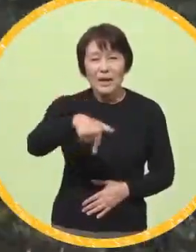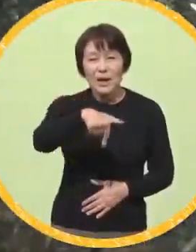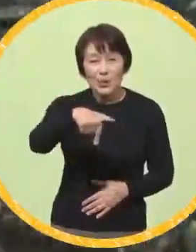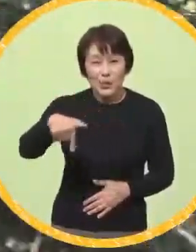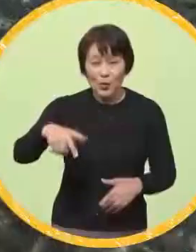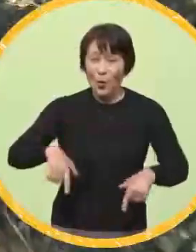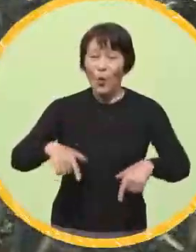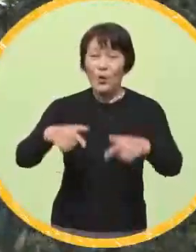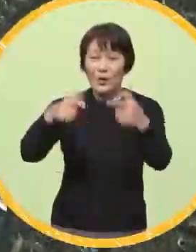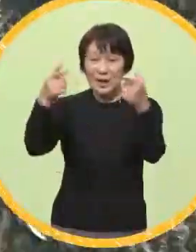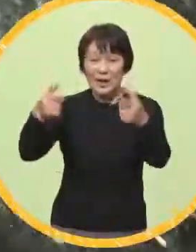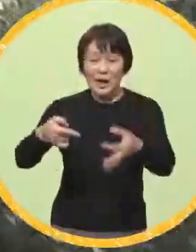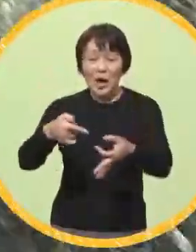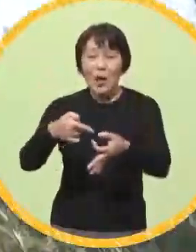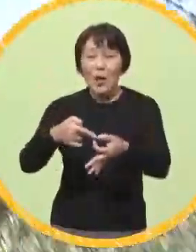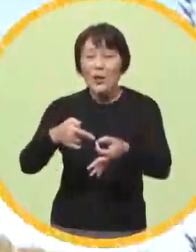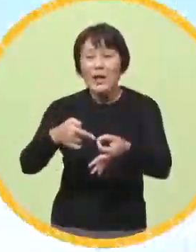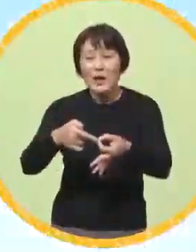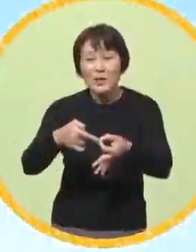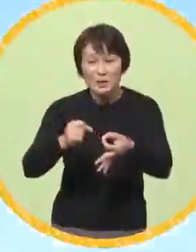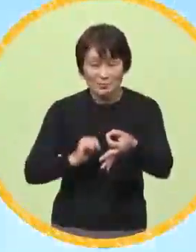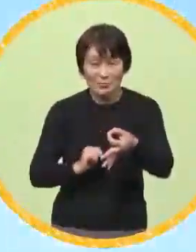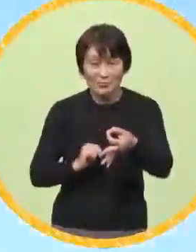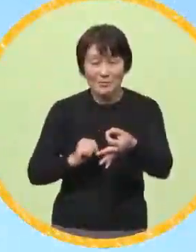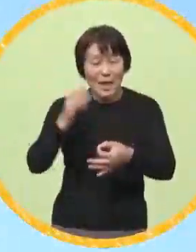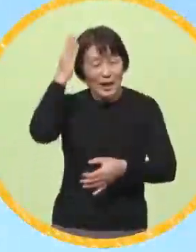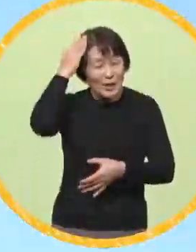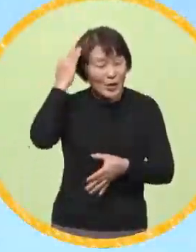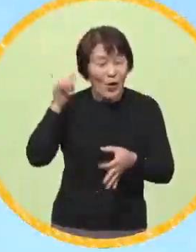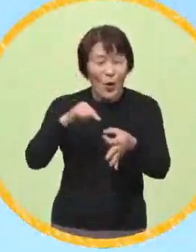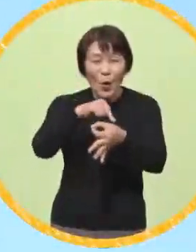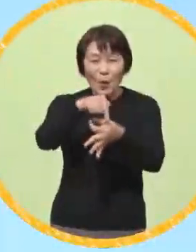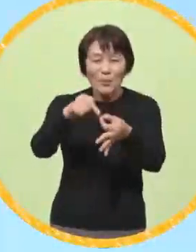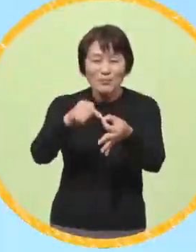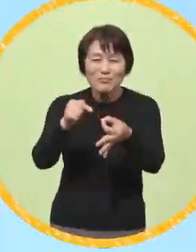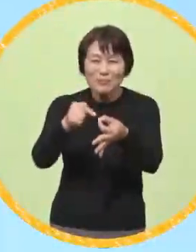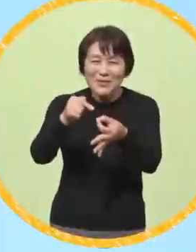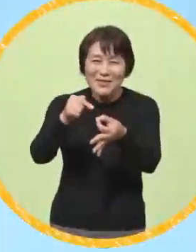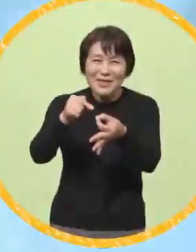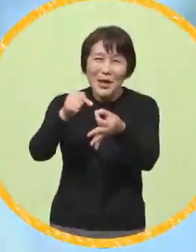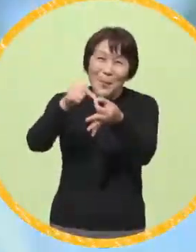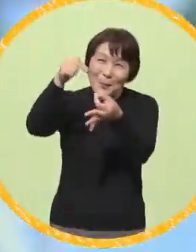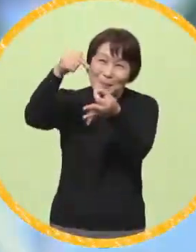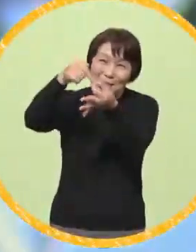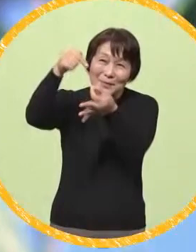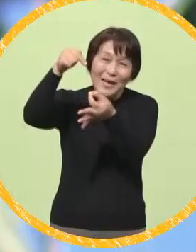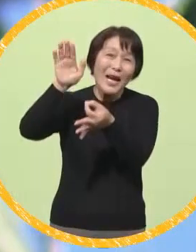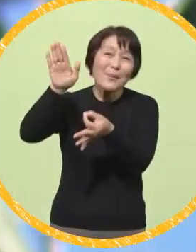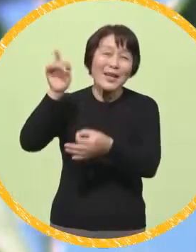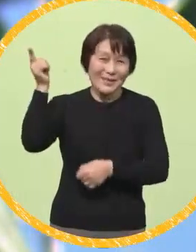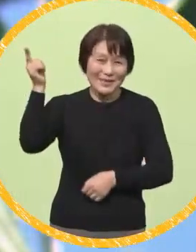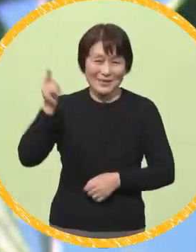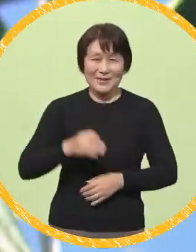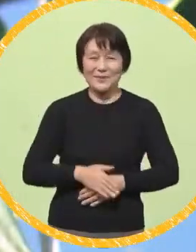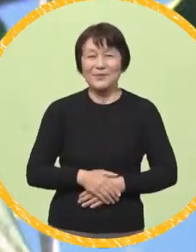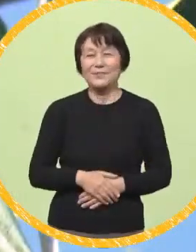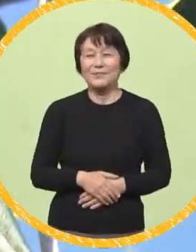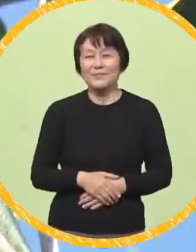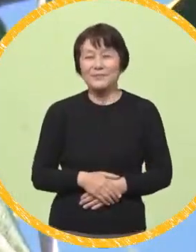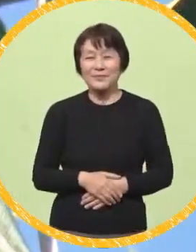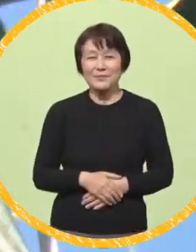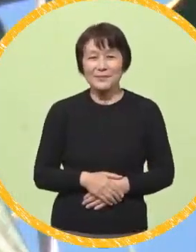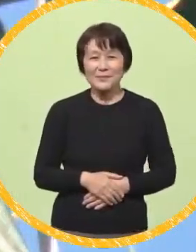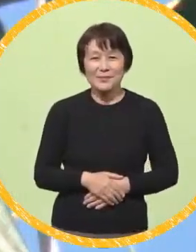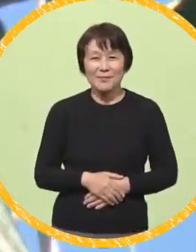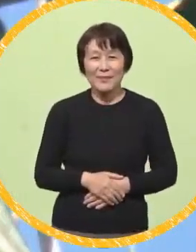ちょっと上見てください。黒くてぷっくりなってますよ。これが正解でした。